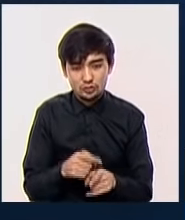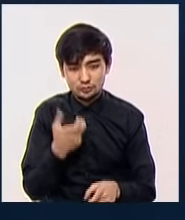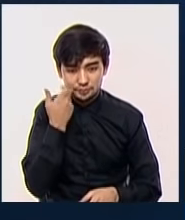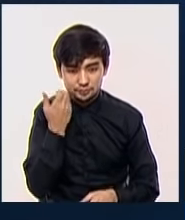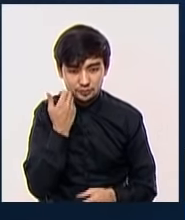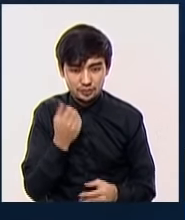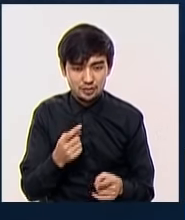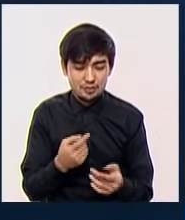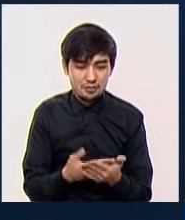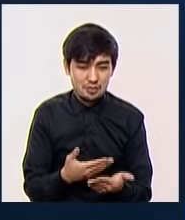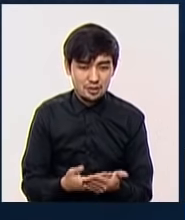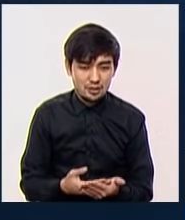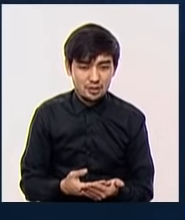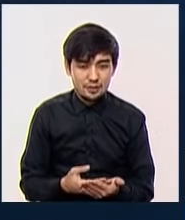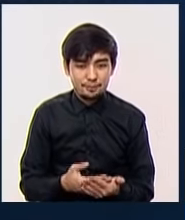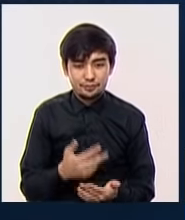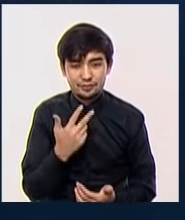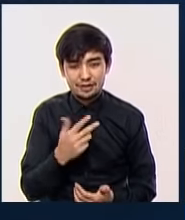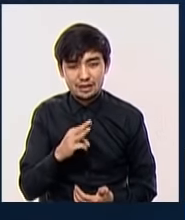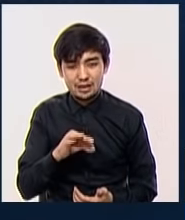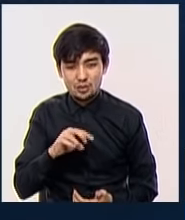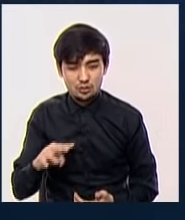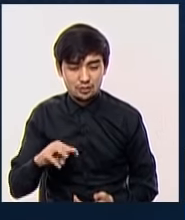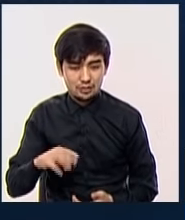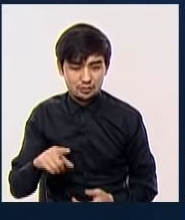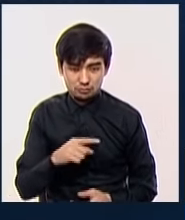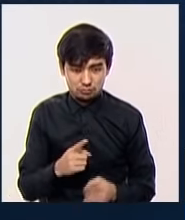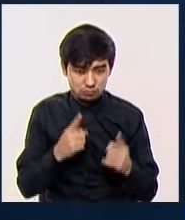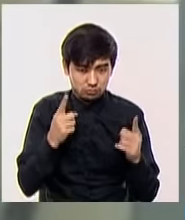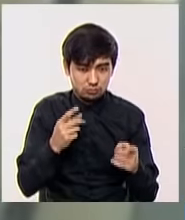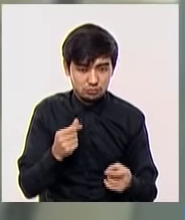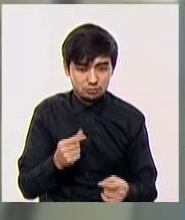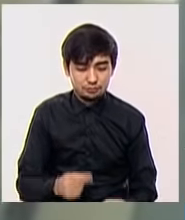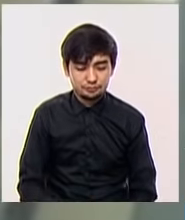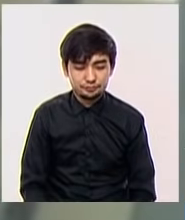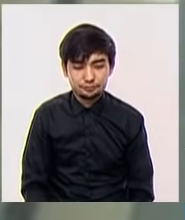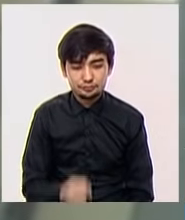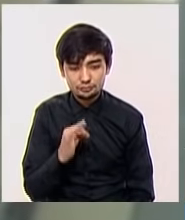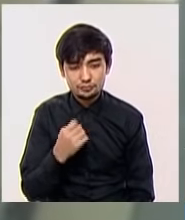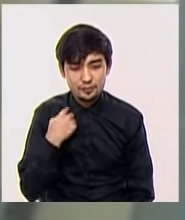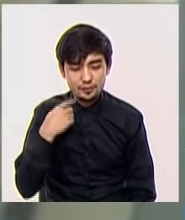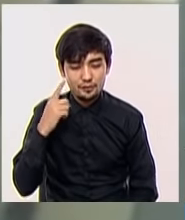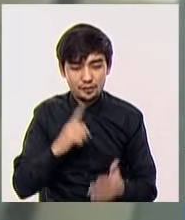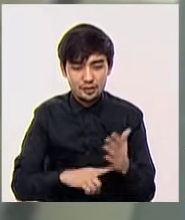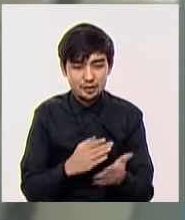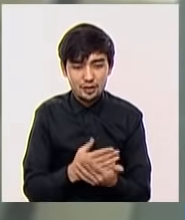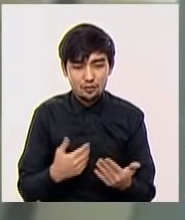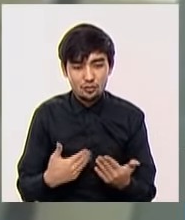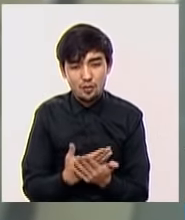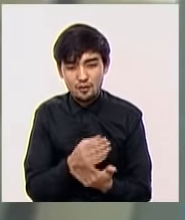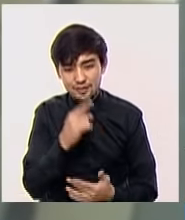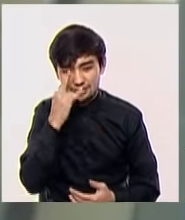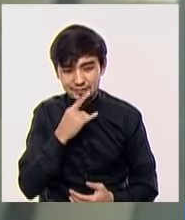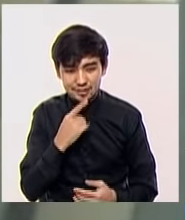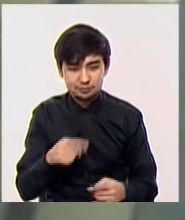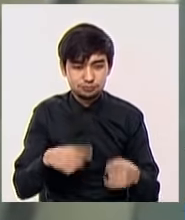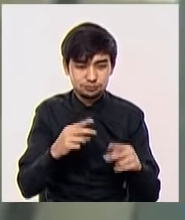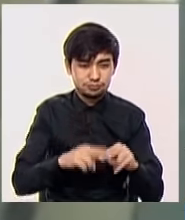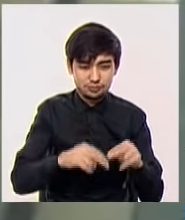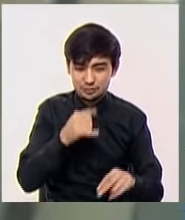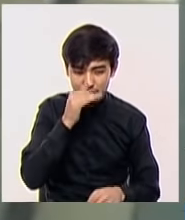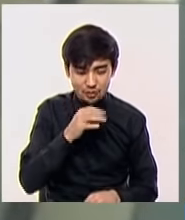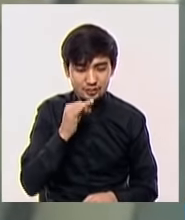я думаю в пределах триллиона тенге это гигантские суммы я уверен что мы никакой новый казахстан не построим